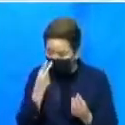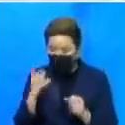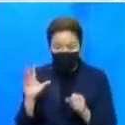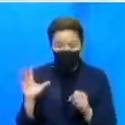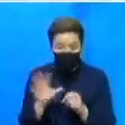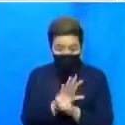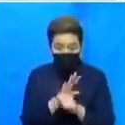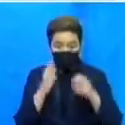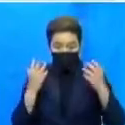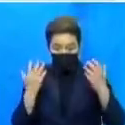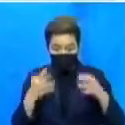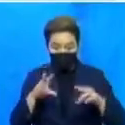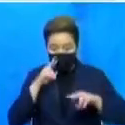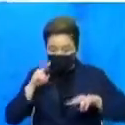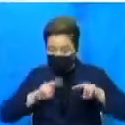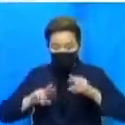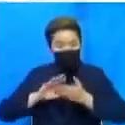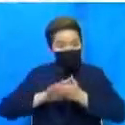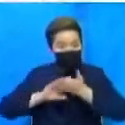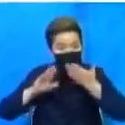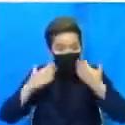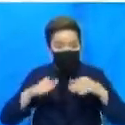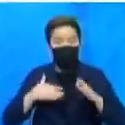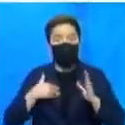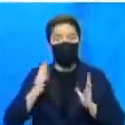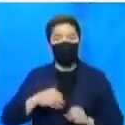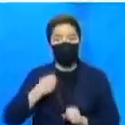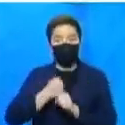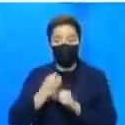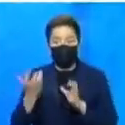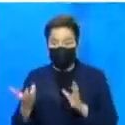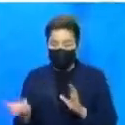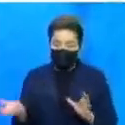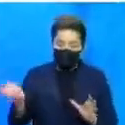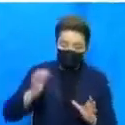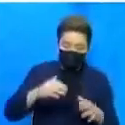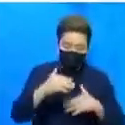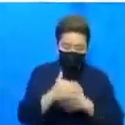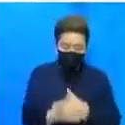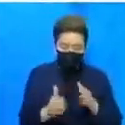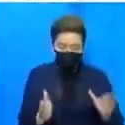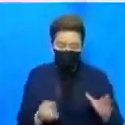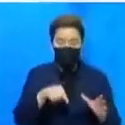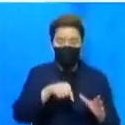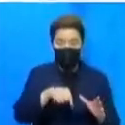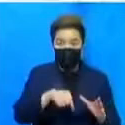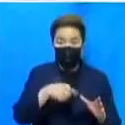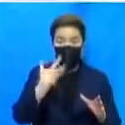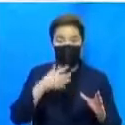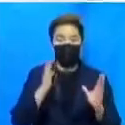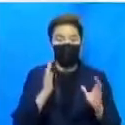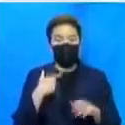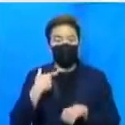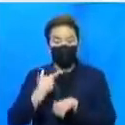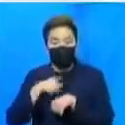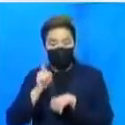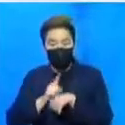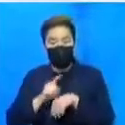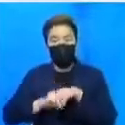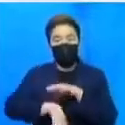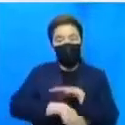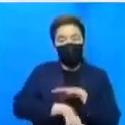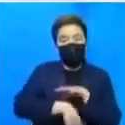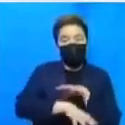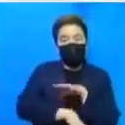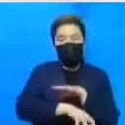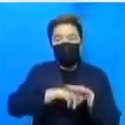เมื่อทำการตรวจสอบเรียบร้อยแล้วพนักงานจะนำลูกบอลดังกล่าวบรรจุลงในกล่องจากนั้นประธานกรรมการจะสุ่มจับลูกบ